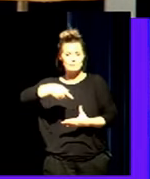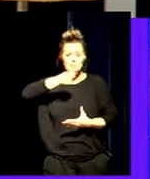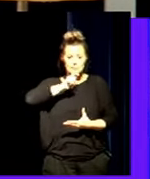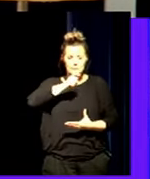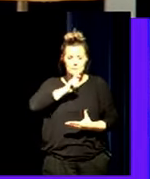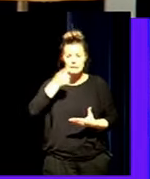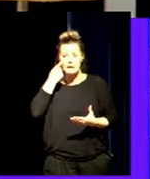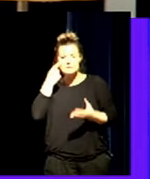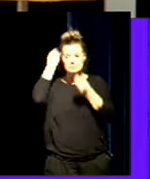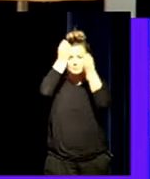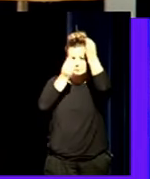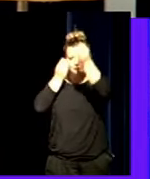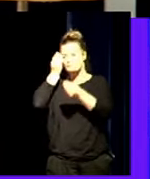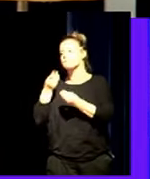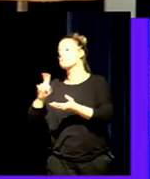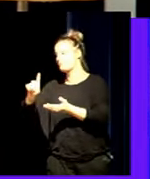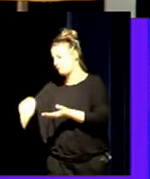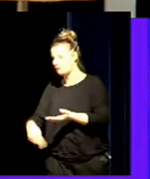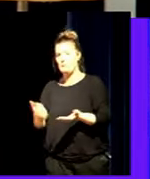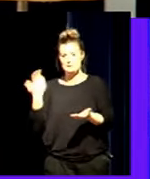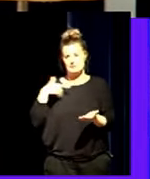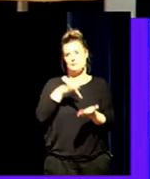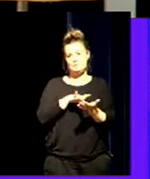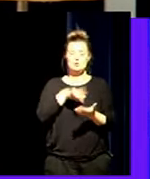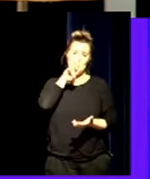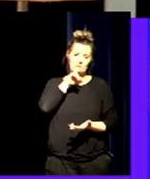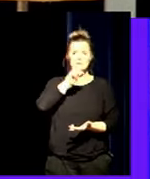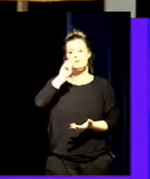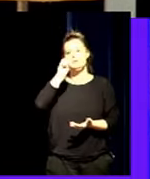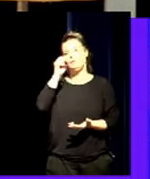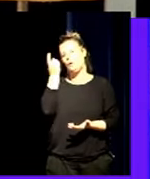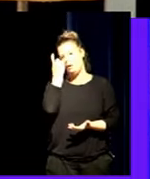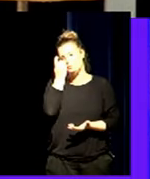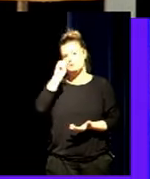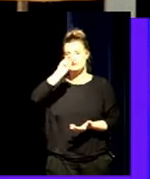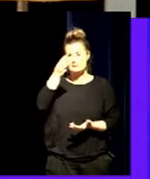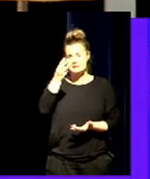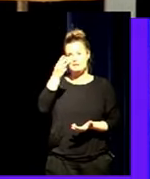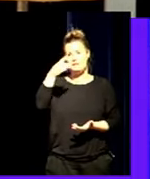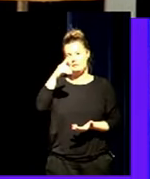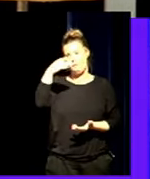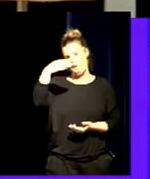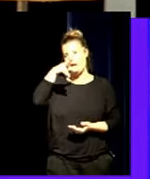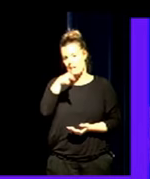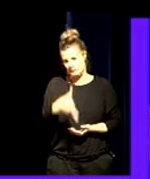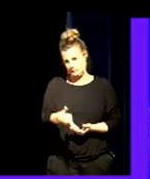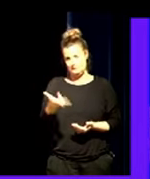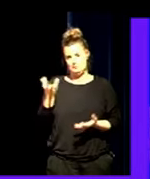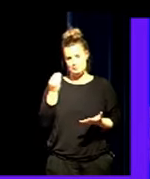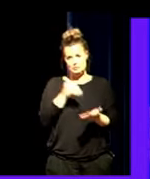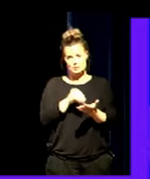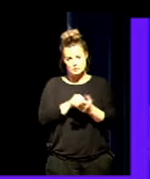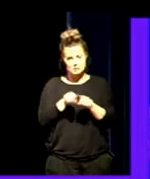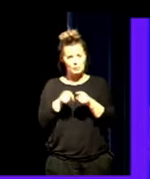motatako asunak, eta baita ere gaude hirugarren debedatzeko ume bat buruz hitz egiten, eta askotan ez da, eskatzen diegu, ez da, egitea,